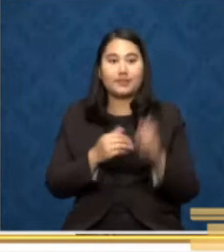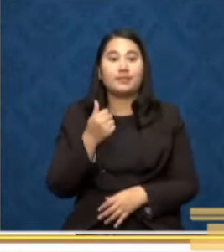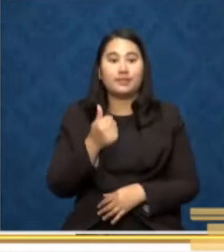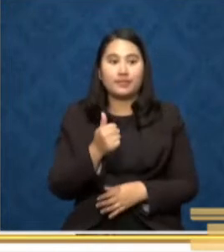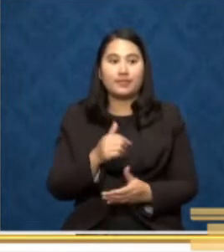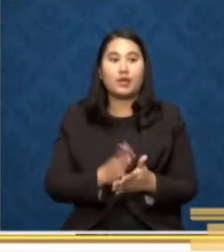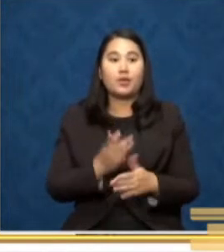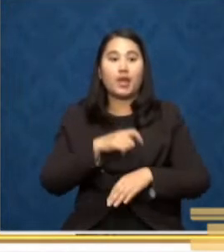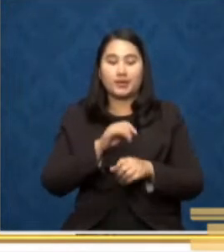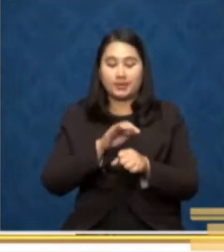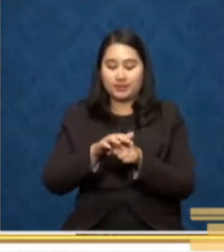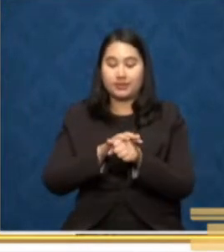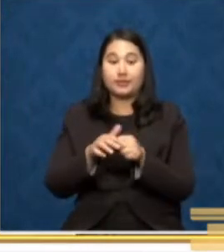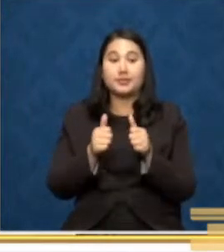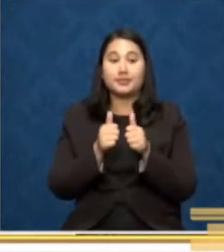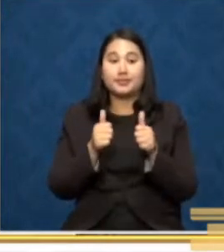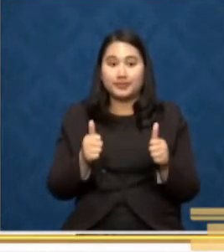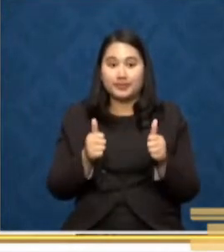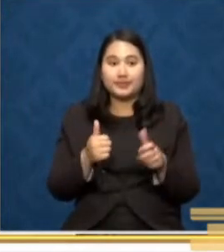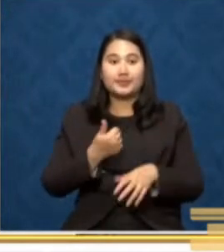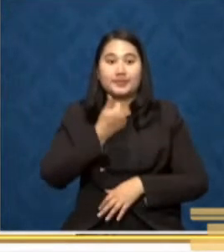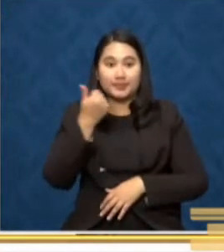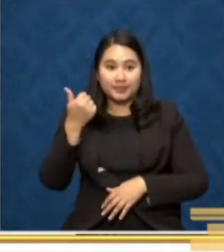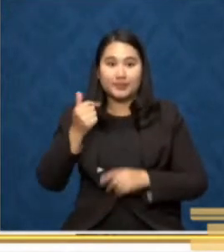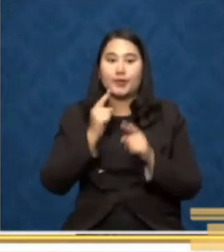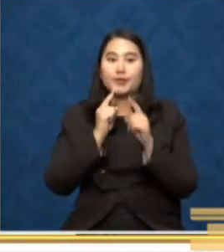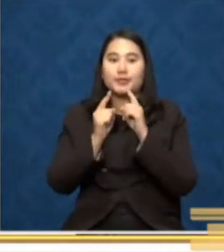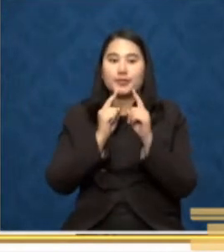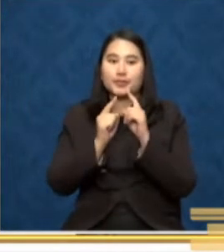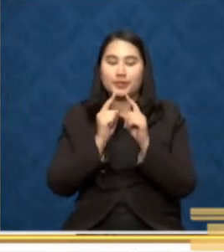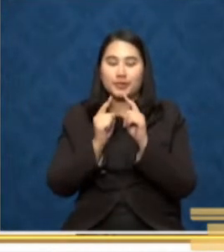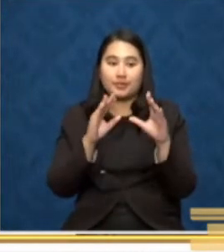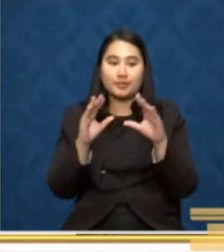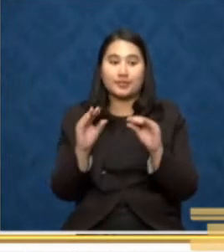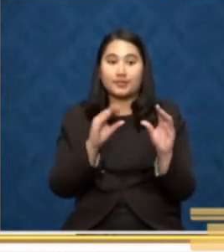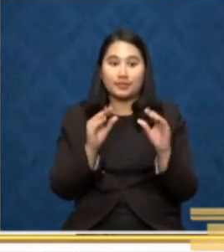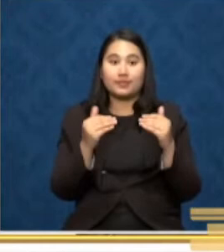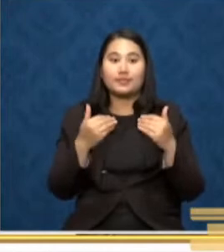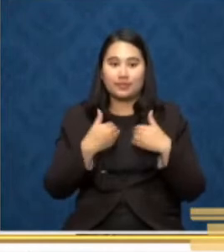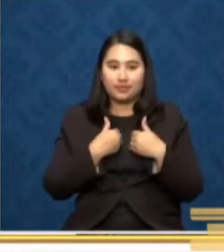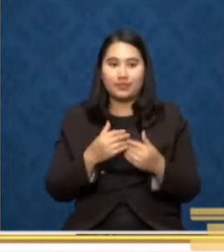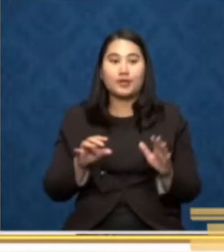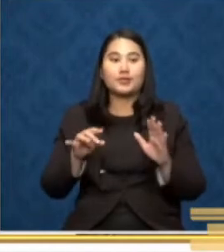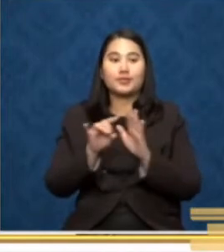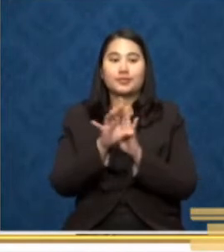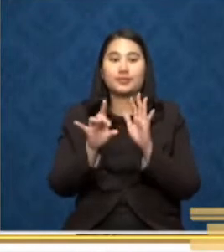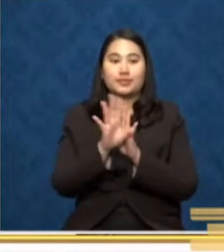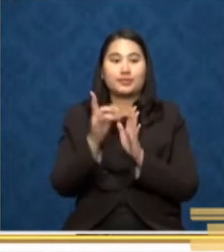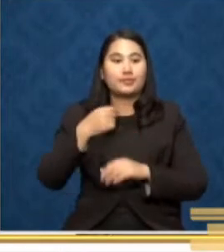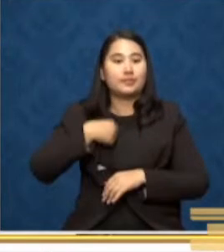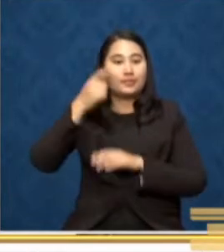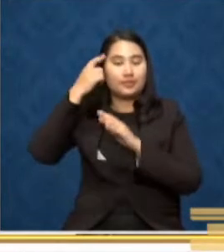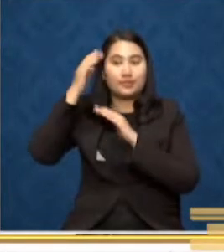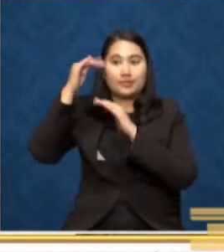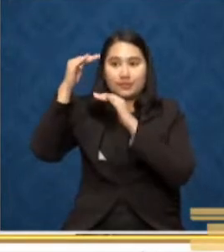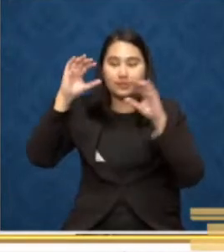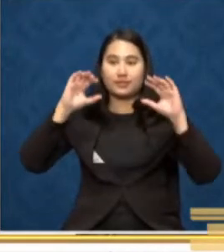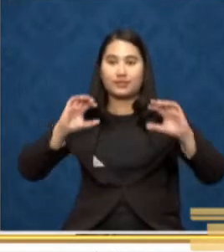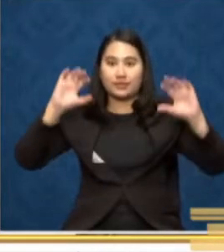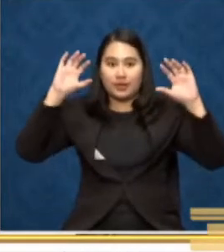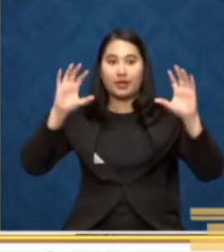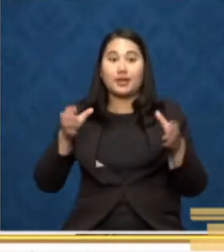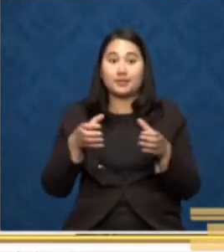ด้วยกับเวลาที่จำกัดอาจจะมีอีกหลายเวทีที่ได้พูดได้คุยในเรื่องนี้สุดท้ายนะครับผมหวังเป็นอย่างยิ่งกับรัฐบาลชุ